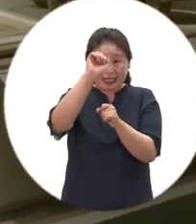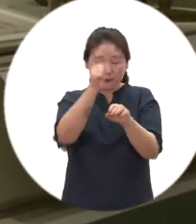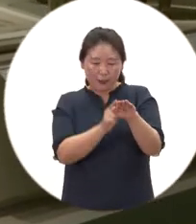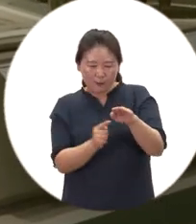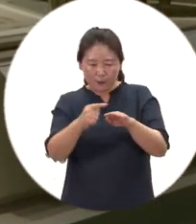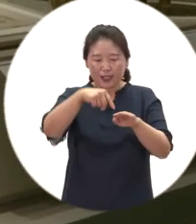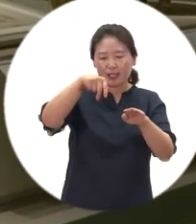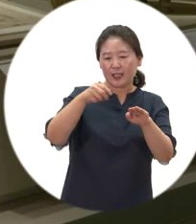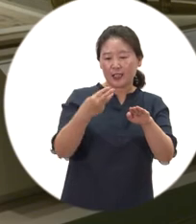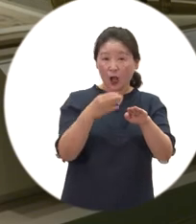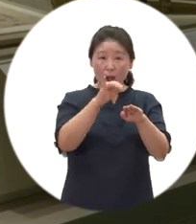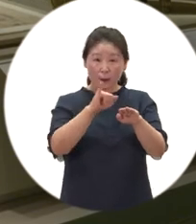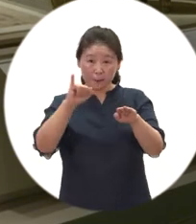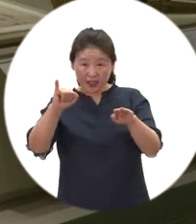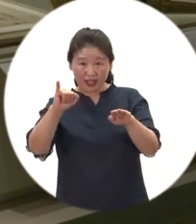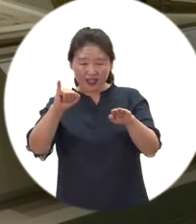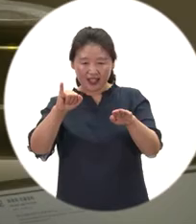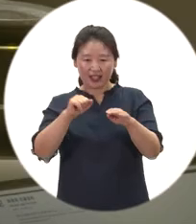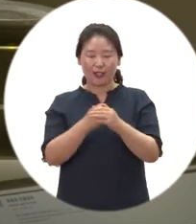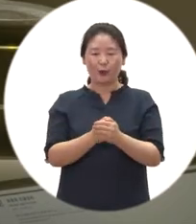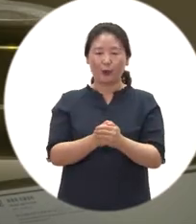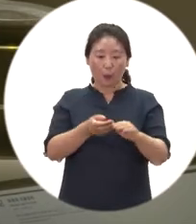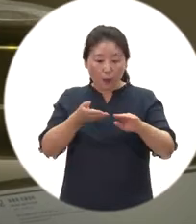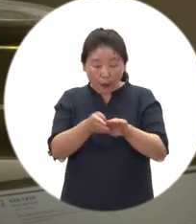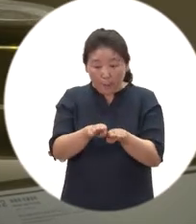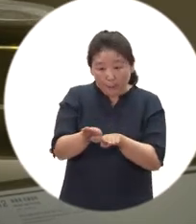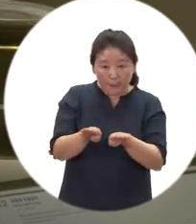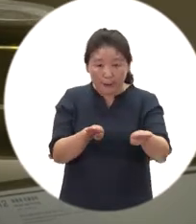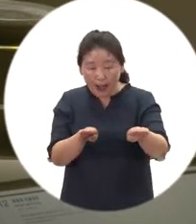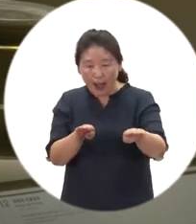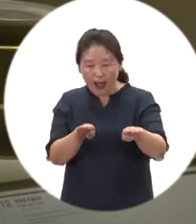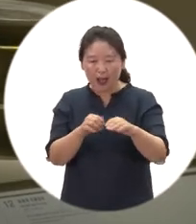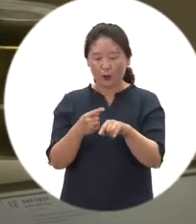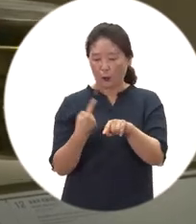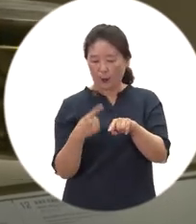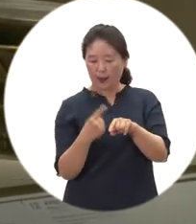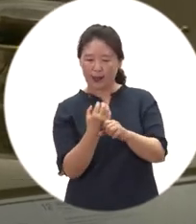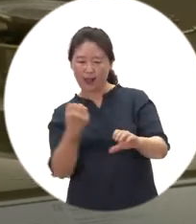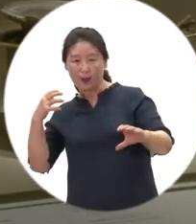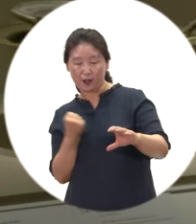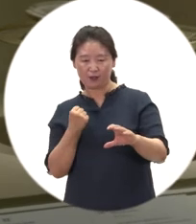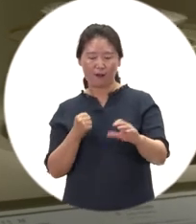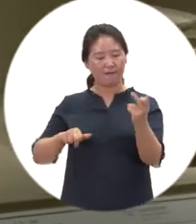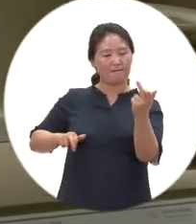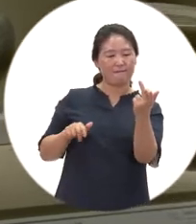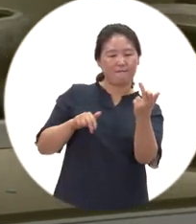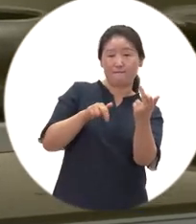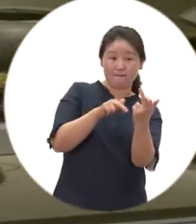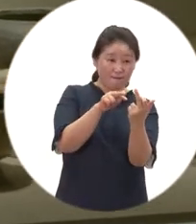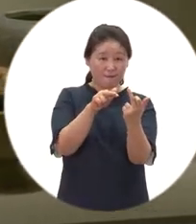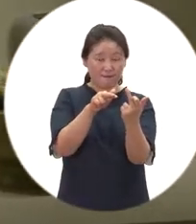사람들은 산짐승의 흔적을 쉽게 찾을 수 있습니다. 사냥꾼은 창을 들고 설피나 썰매를 신은 채 마을